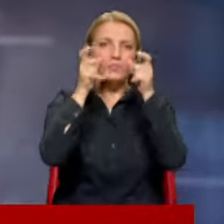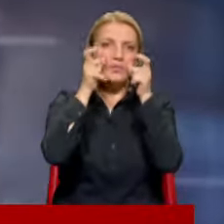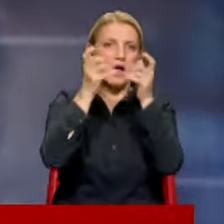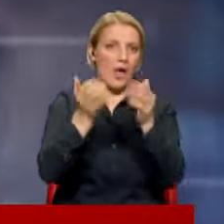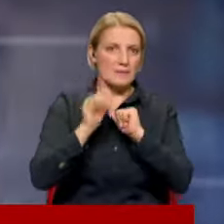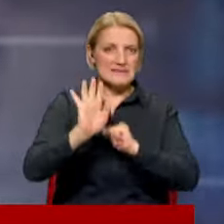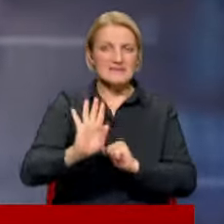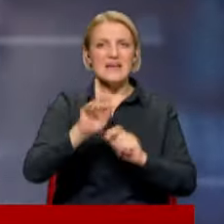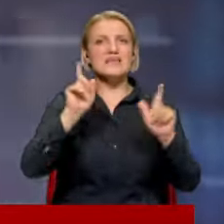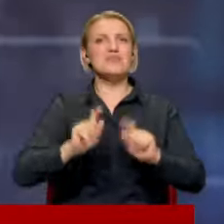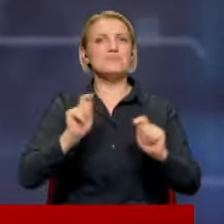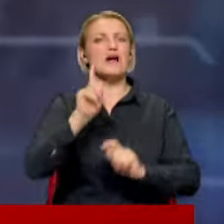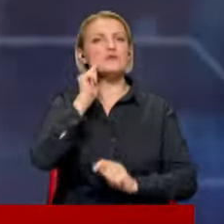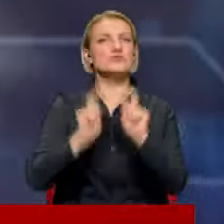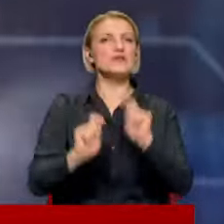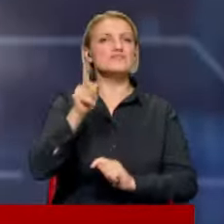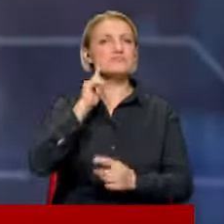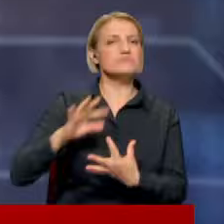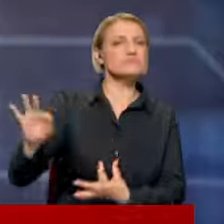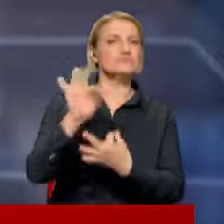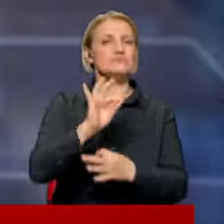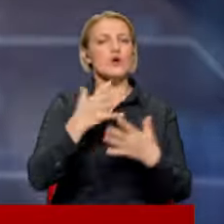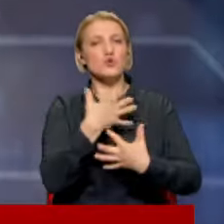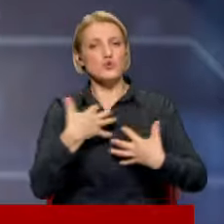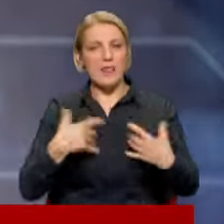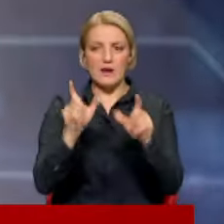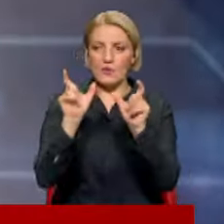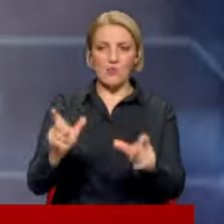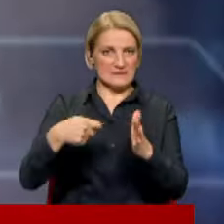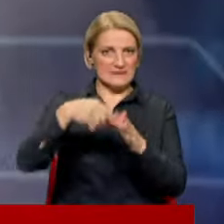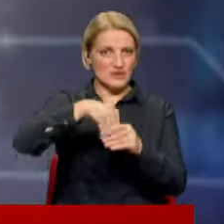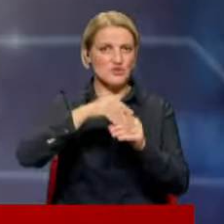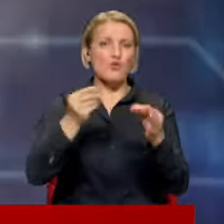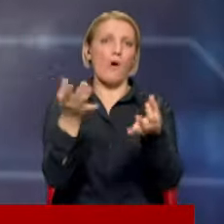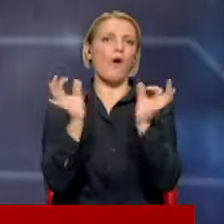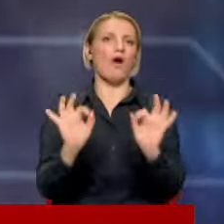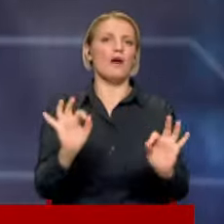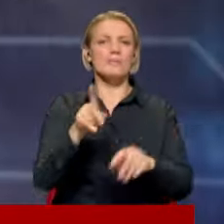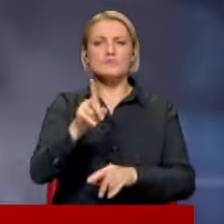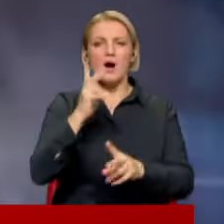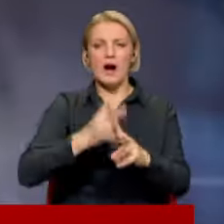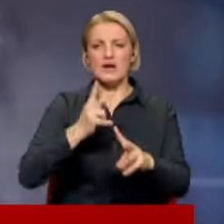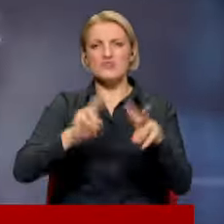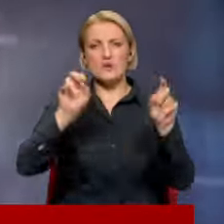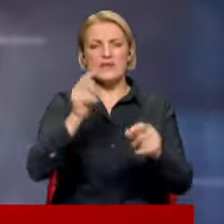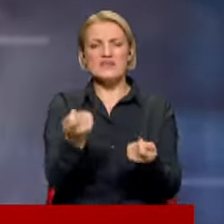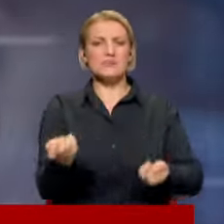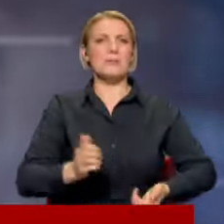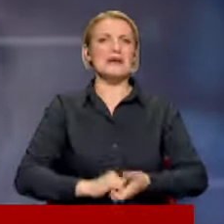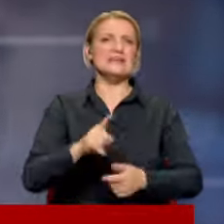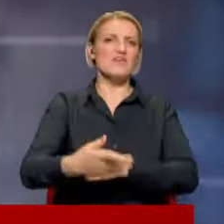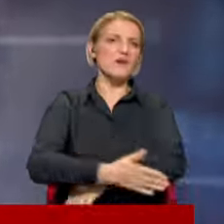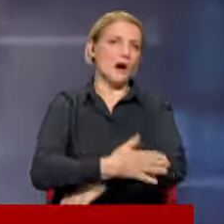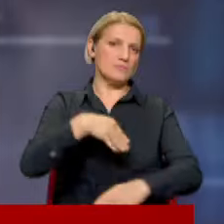etmeniz etkilenen kullanıcıların bütünlüğünün ve güvenliğinin korunması açısından çok önemlidir bu acil konuda işbirliğiniz ve